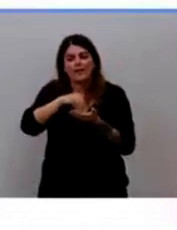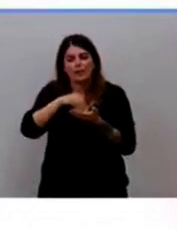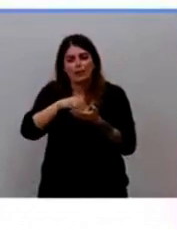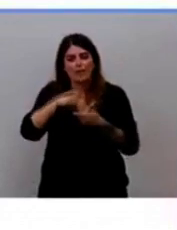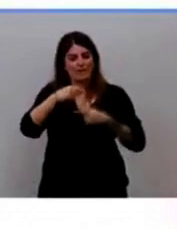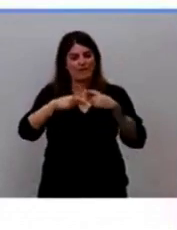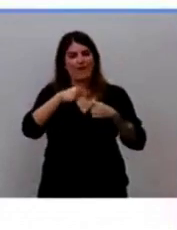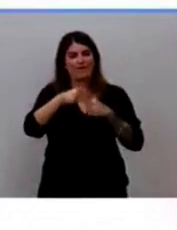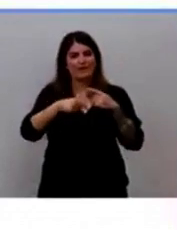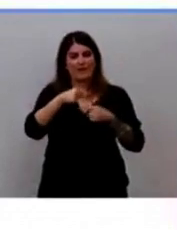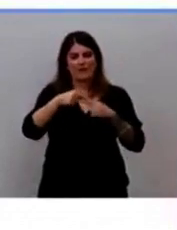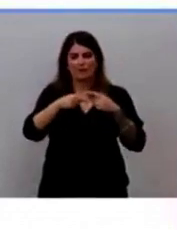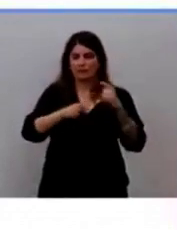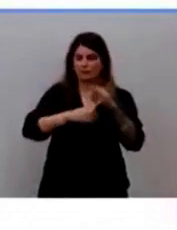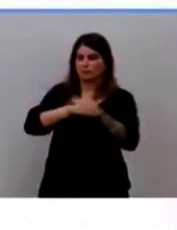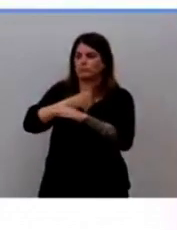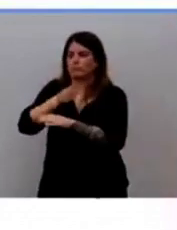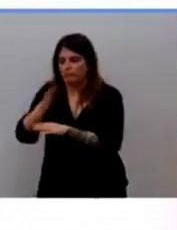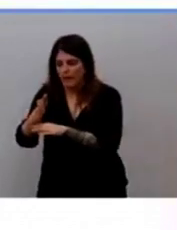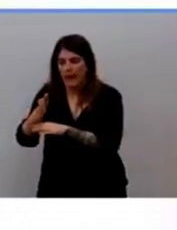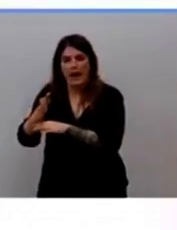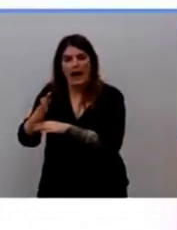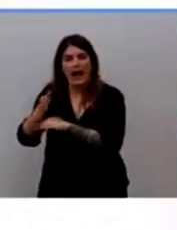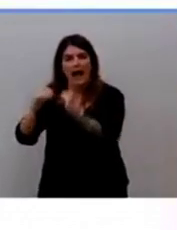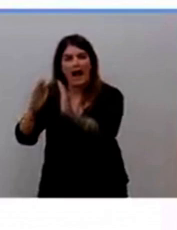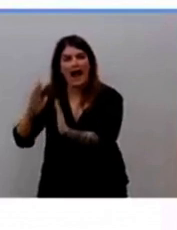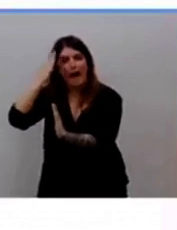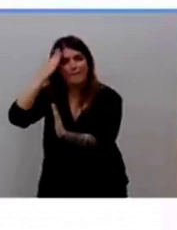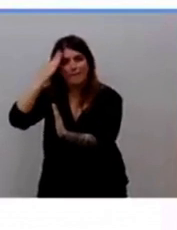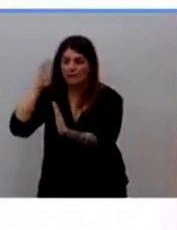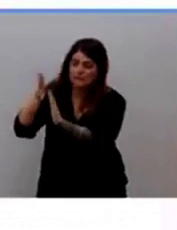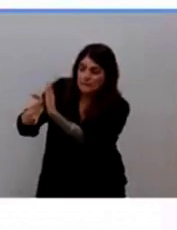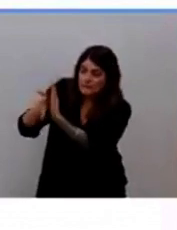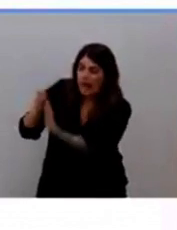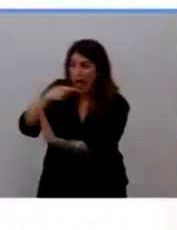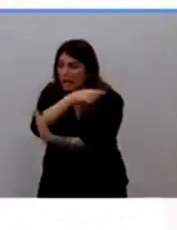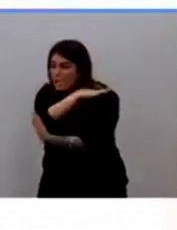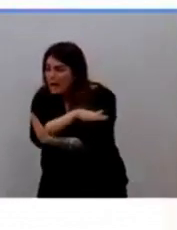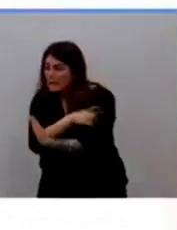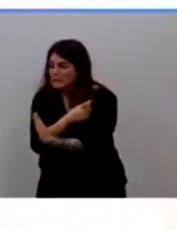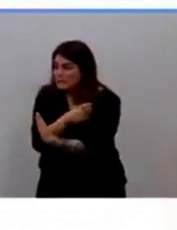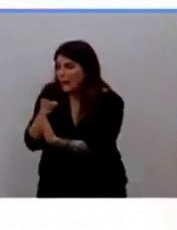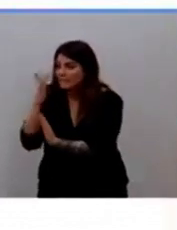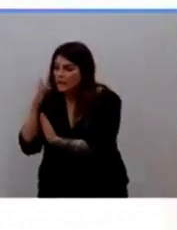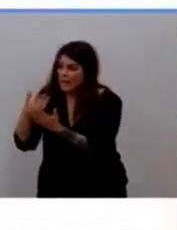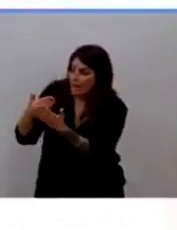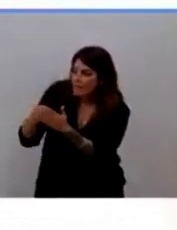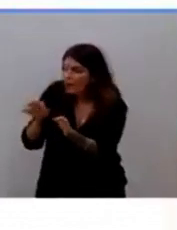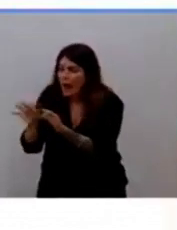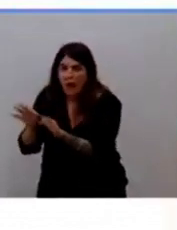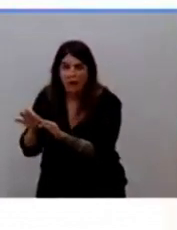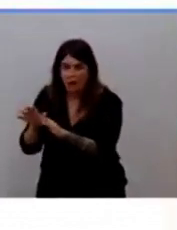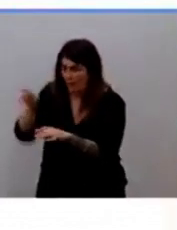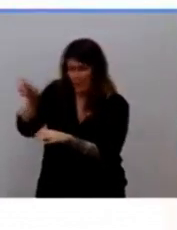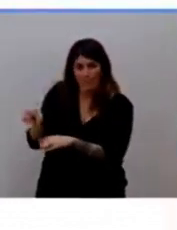anar al centre d'atenció primària a explicar una situació que, vulguem o no, la metgessa, el metge, encara no haurà rebut